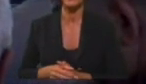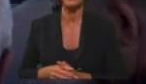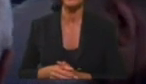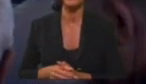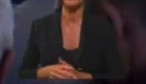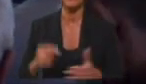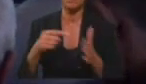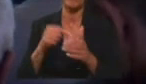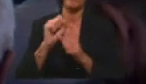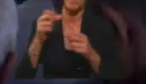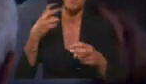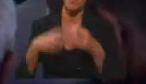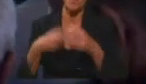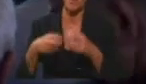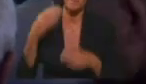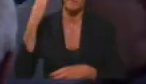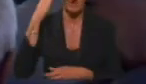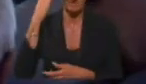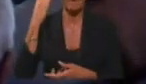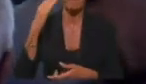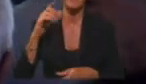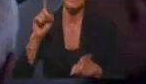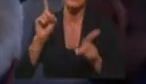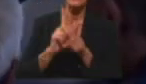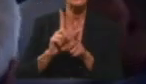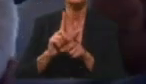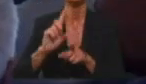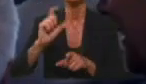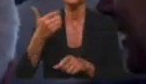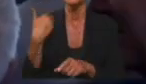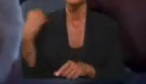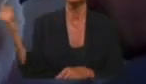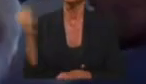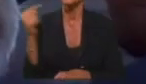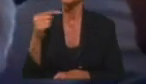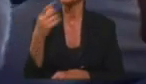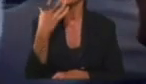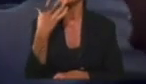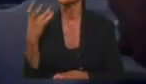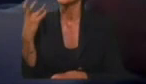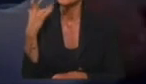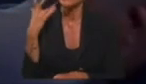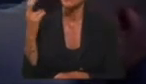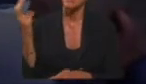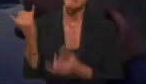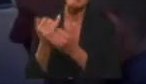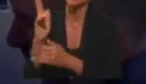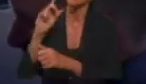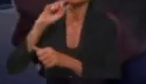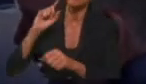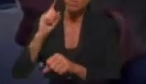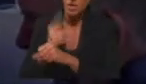To jest problematyczne. No i też pojawiają się jakieś kwestie wcześniej podjętych zobowiązań, tak? Ktoś podejmując decyzję o zakupie